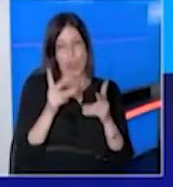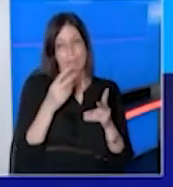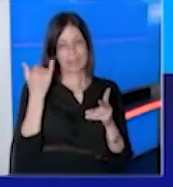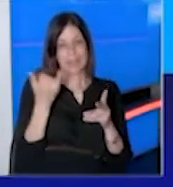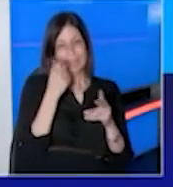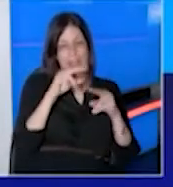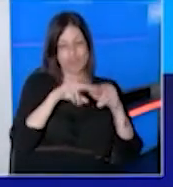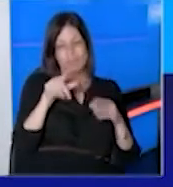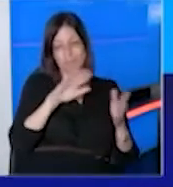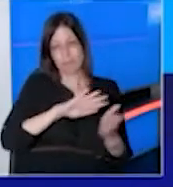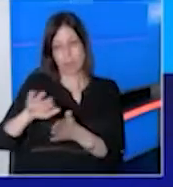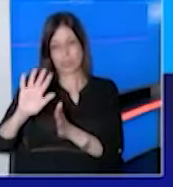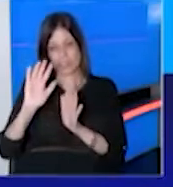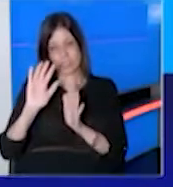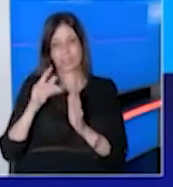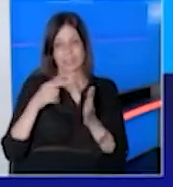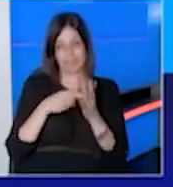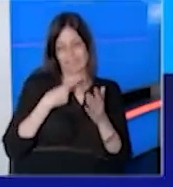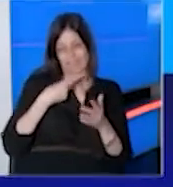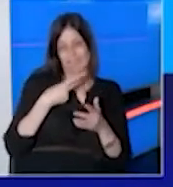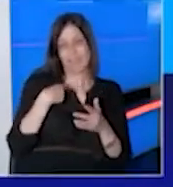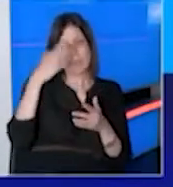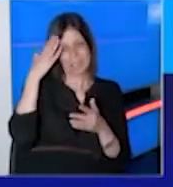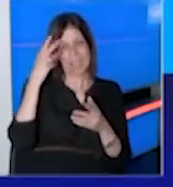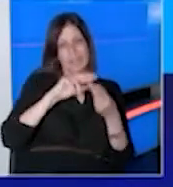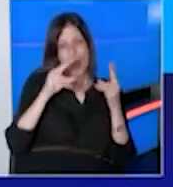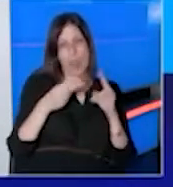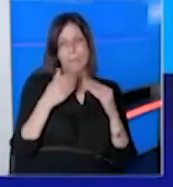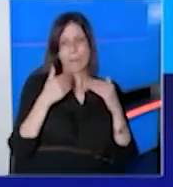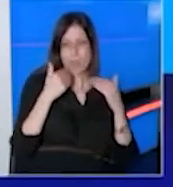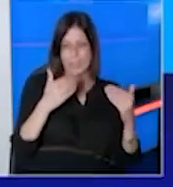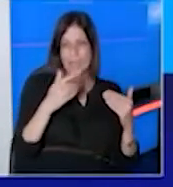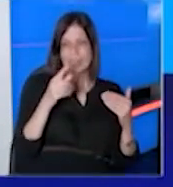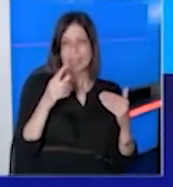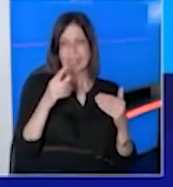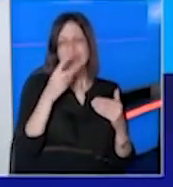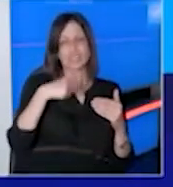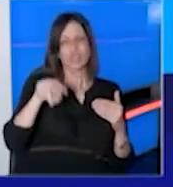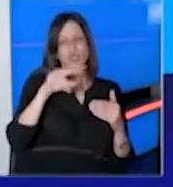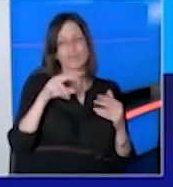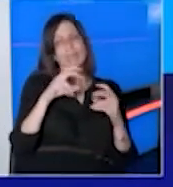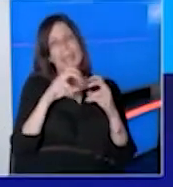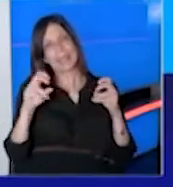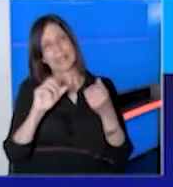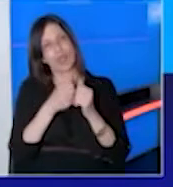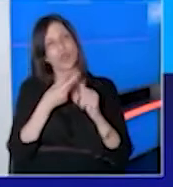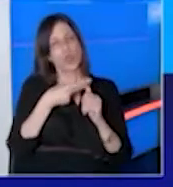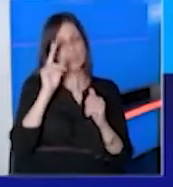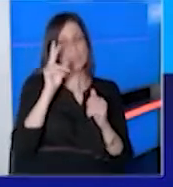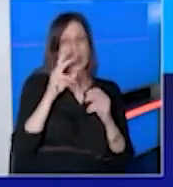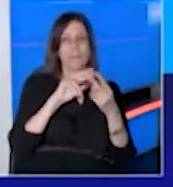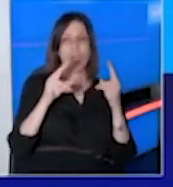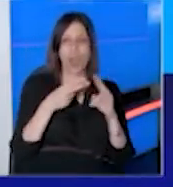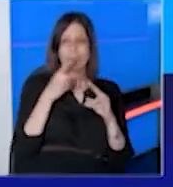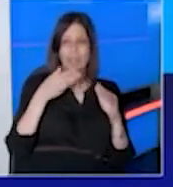אותם מבחוץ? הרי ביני ובינך, אתה הרי מכיר את העולם המודרני, אתה הסתובבת באיזה עיר או שתיים בעולם. אתה מסתובב סביב קיבוצים, נראים